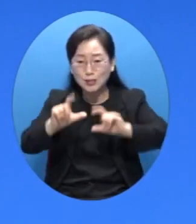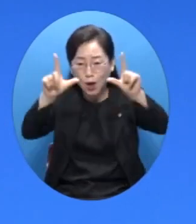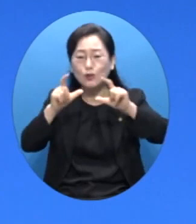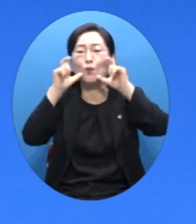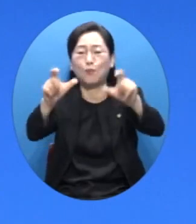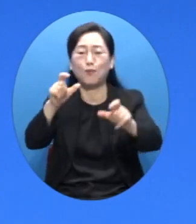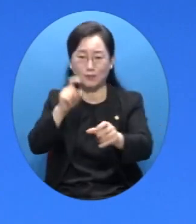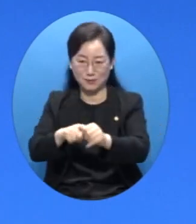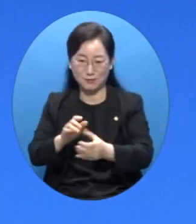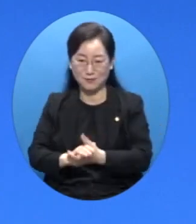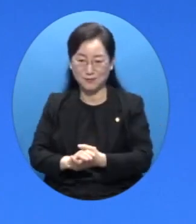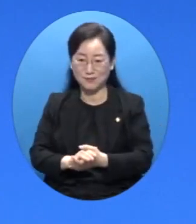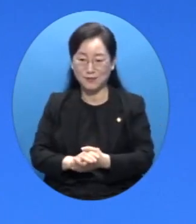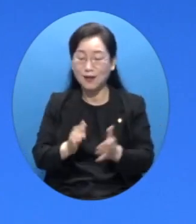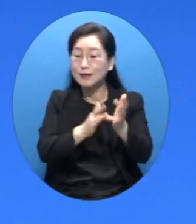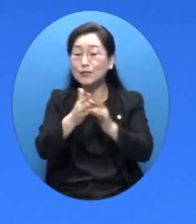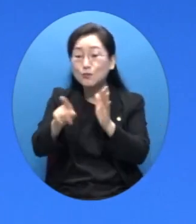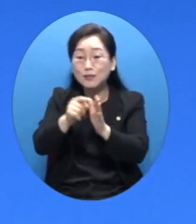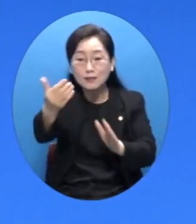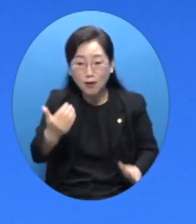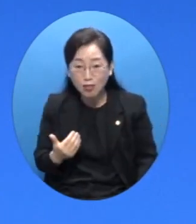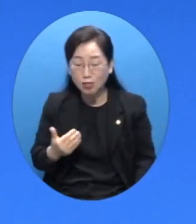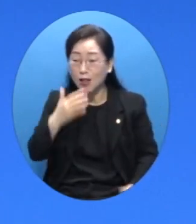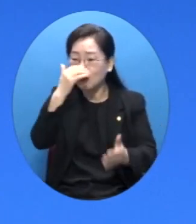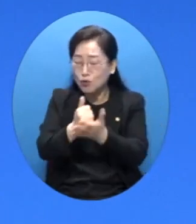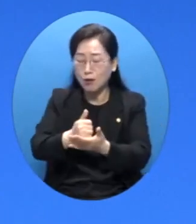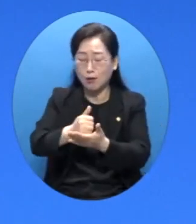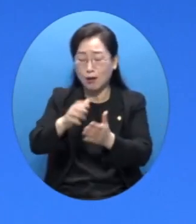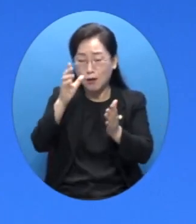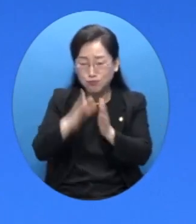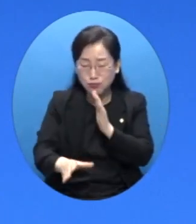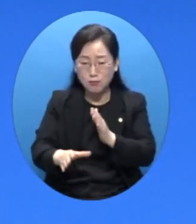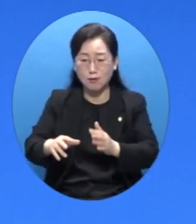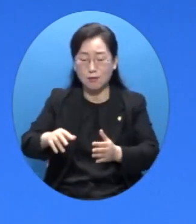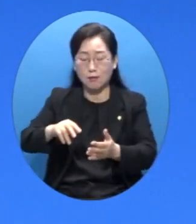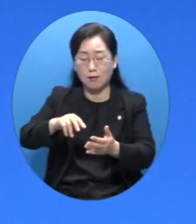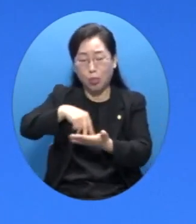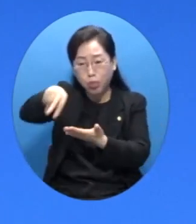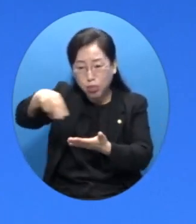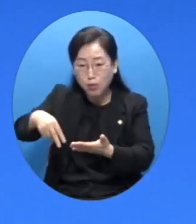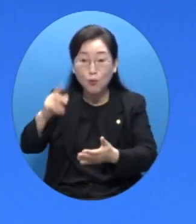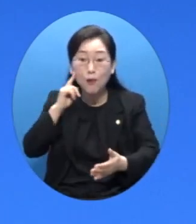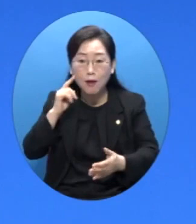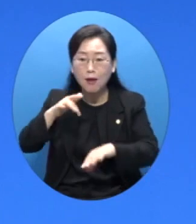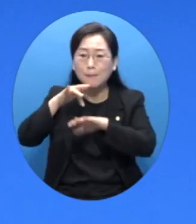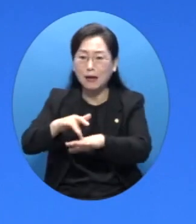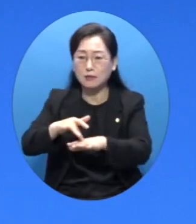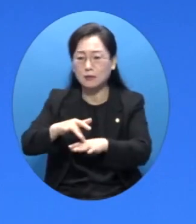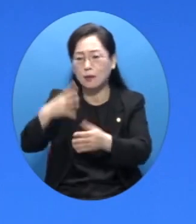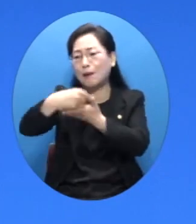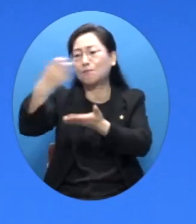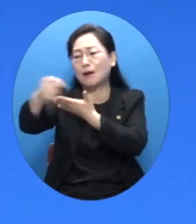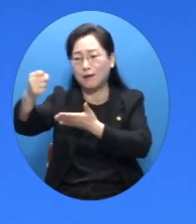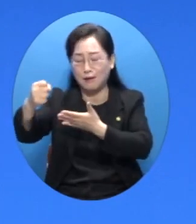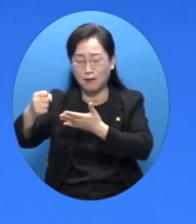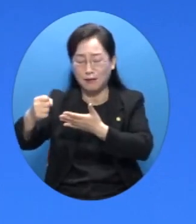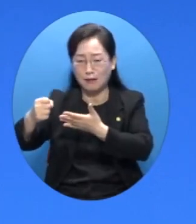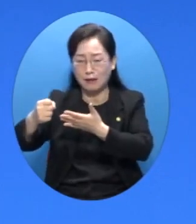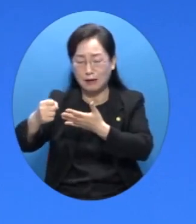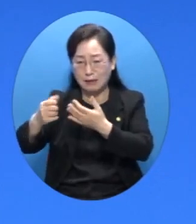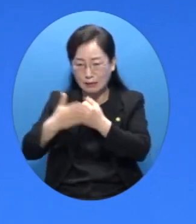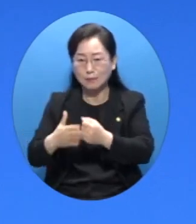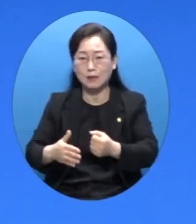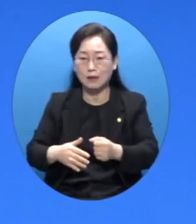것입니다. 우리가 예수 믿기 전에는 죄짓고 불의하고 방탕한 삶을 살았습니다. 왜? 마귀에게 다 빼앗겼기 때문에. 마귀가